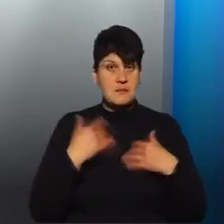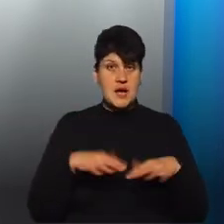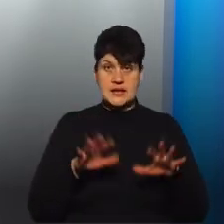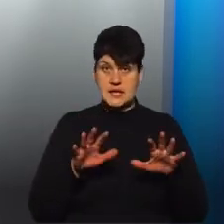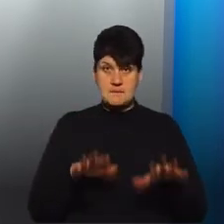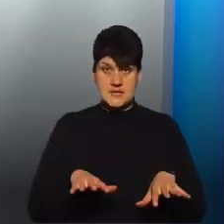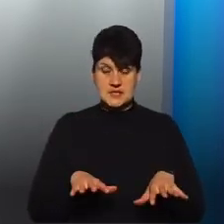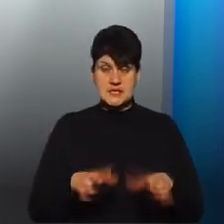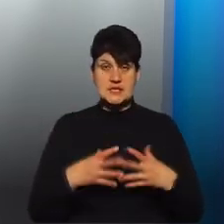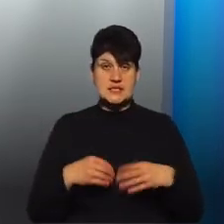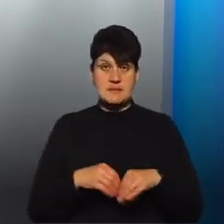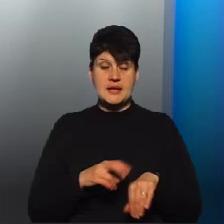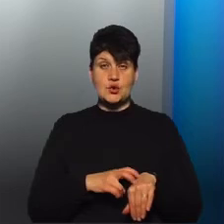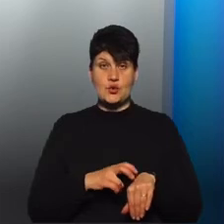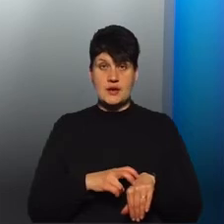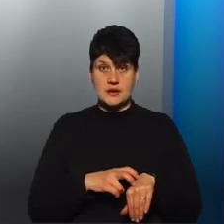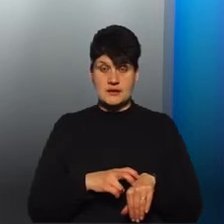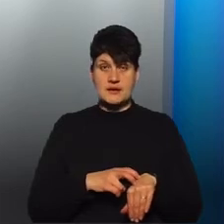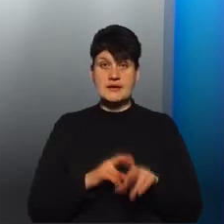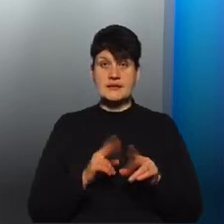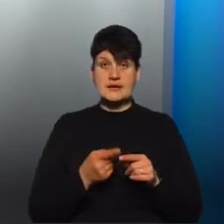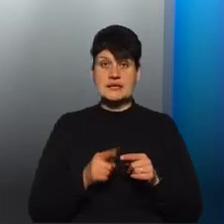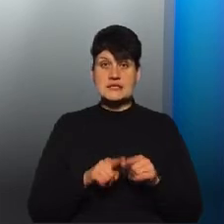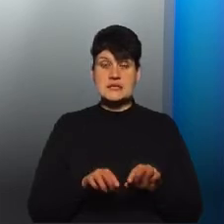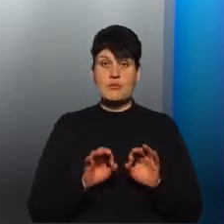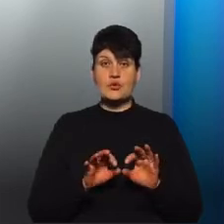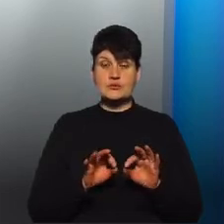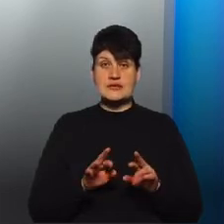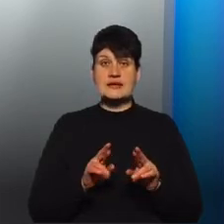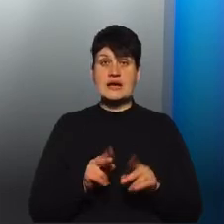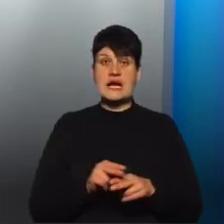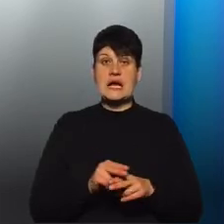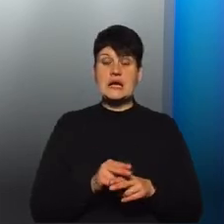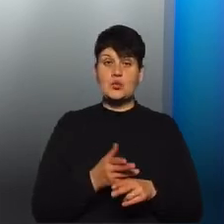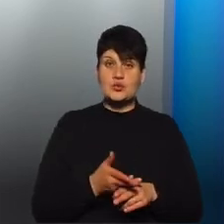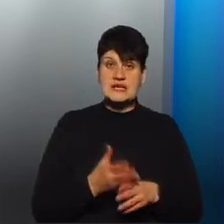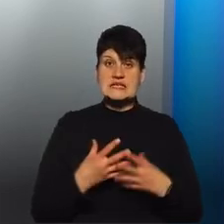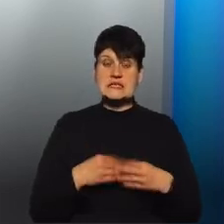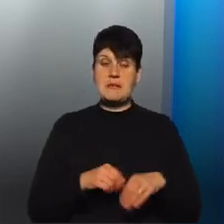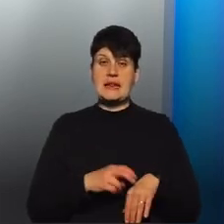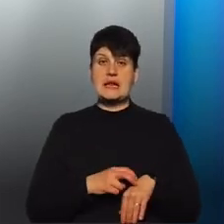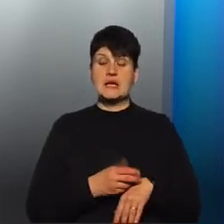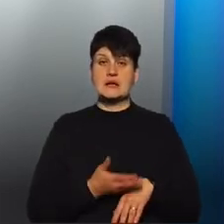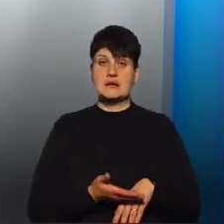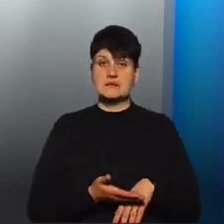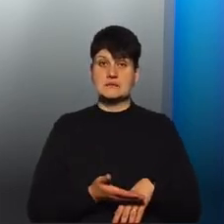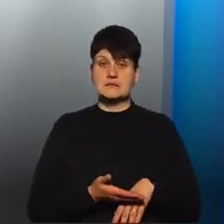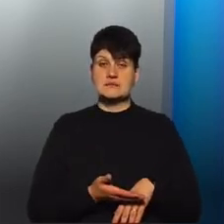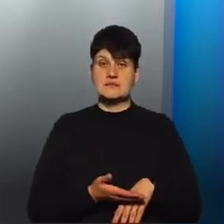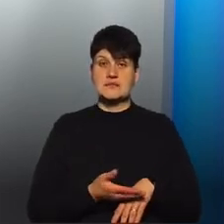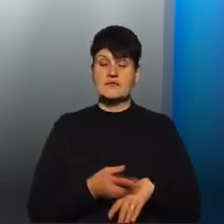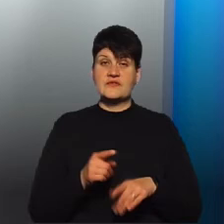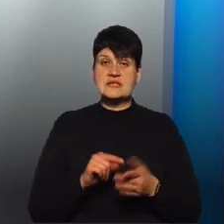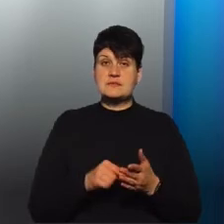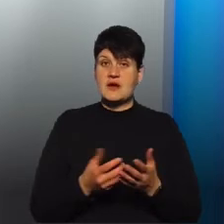сімейного лікаря. Як це пояснити? Як він лікує? Сімейний лікар. Ні справку не взяти,